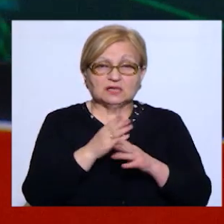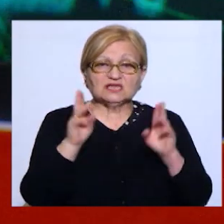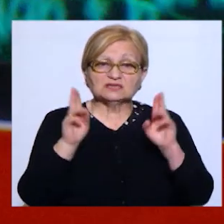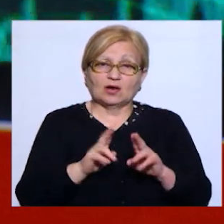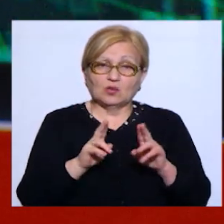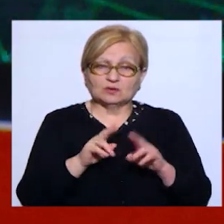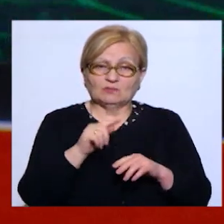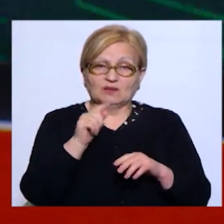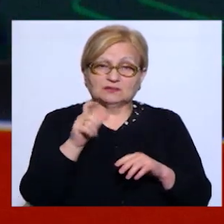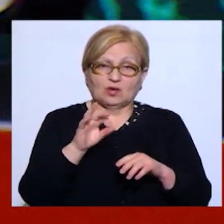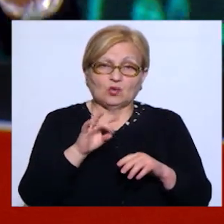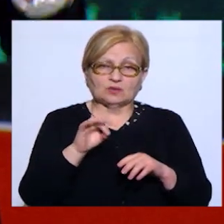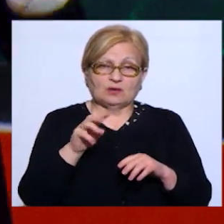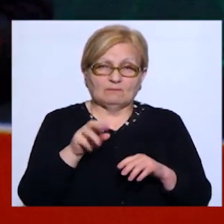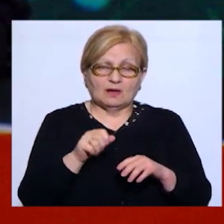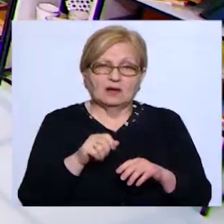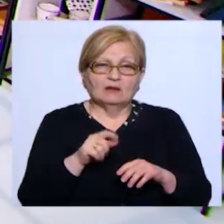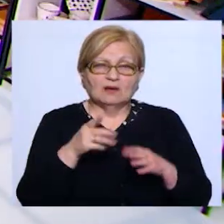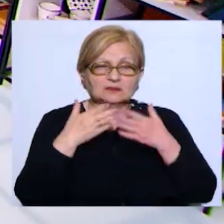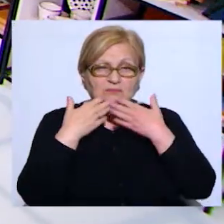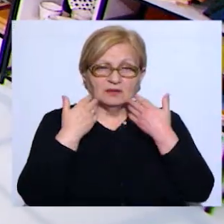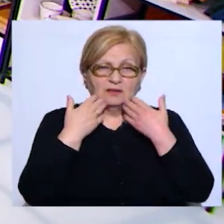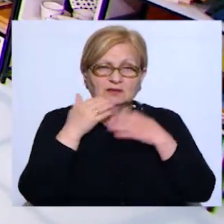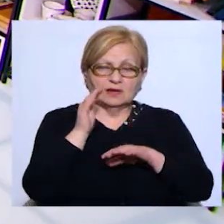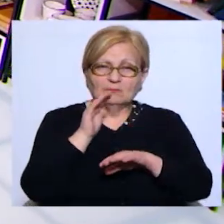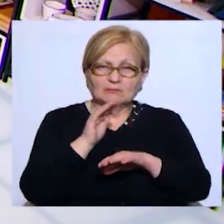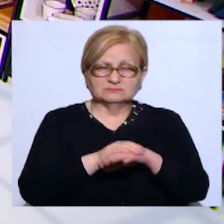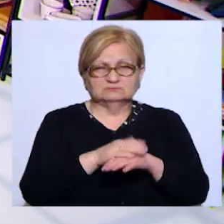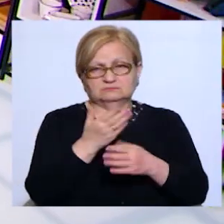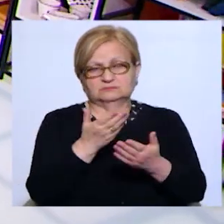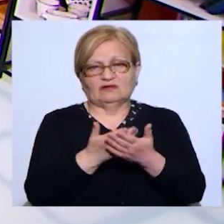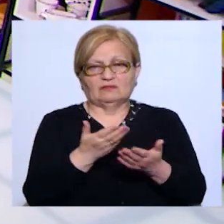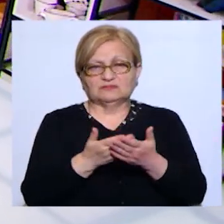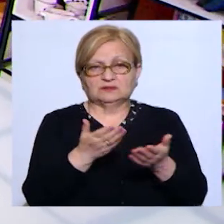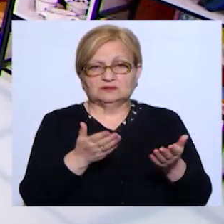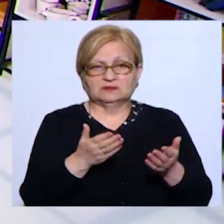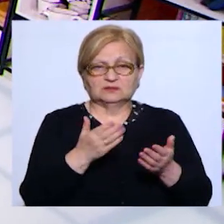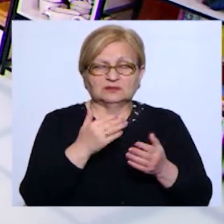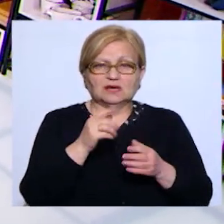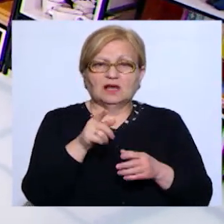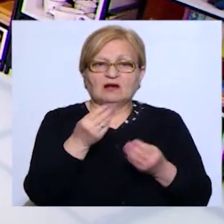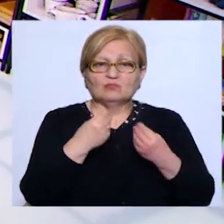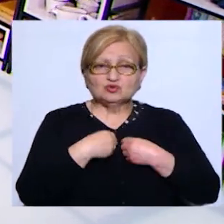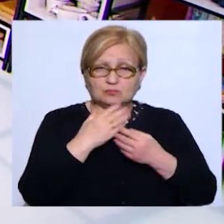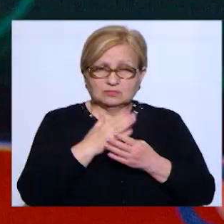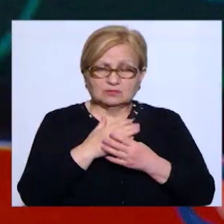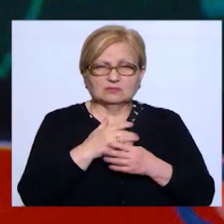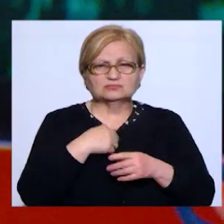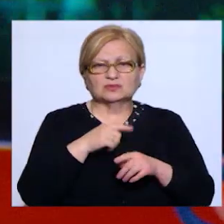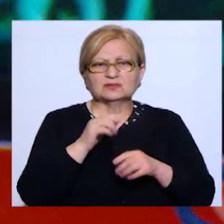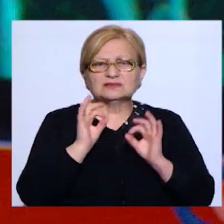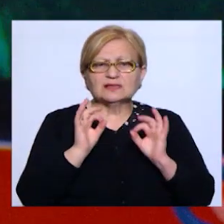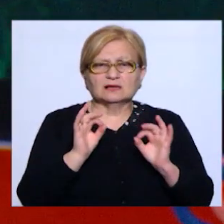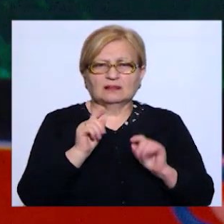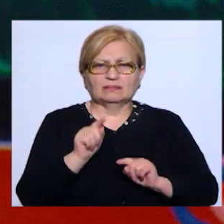ზოგადად, მაგრამ აი ნახეთ რა მარტივად ხდება დამტკიცება. არაფერი, გვაქვს რაღაცა მოცემულობა, ნაბიჯ-ნაბიჯ ვიწყებთ